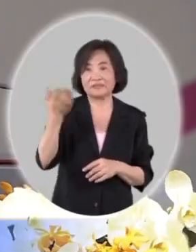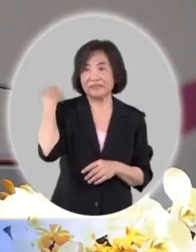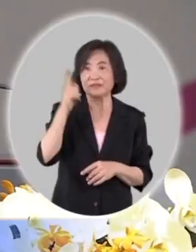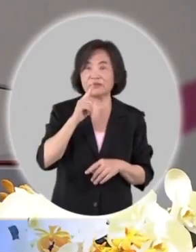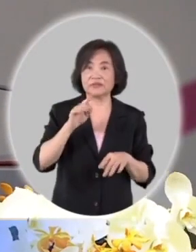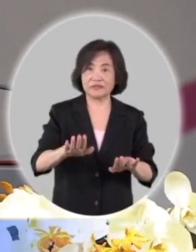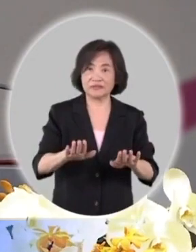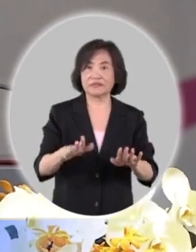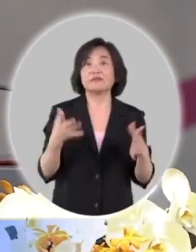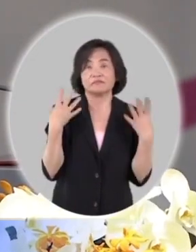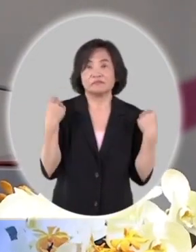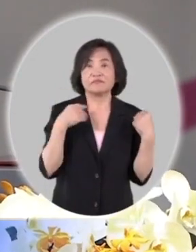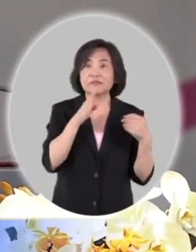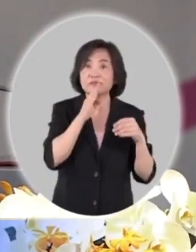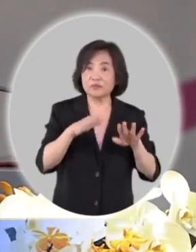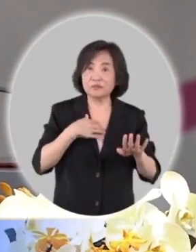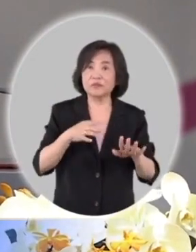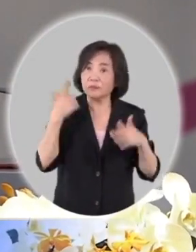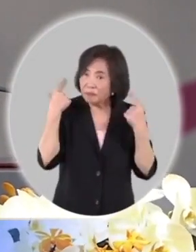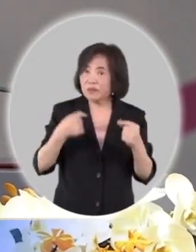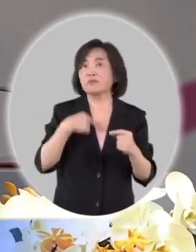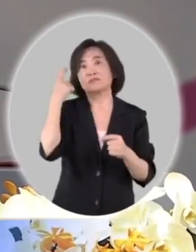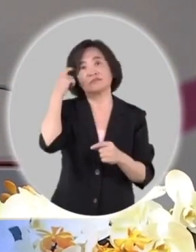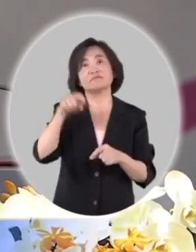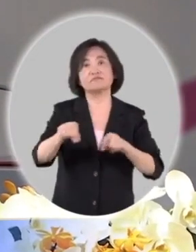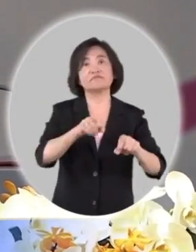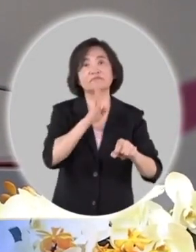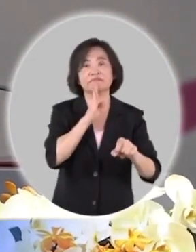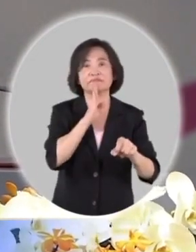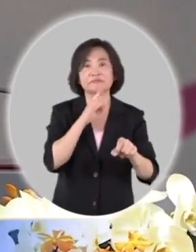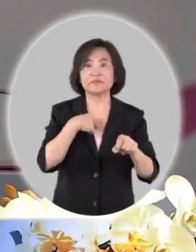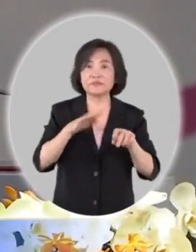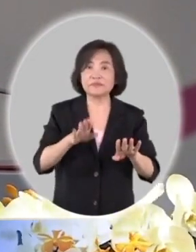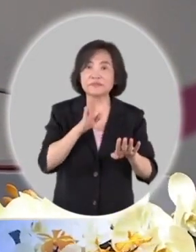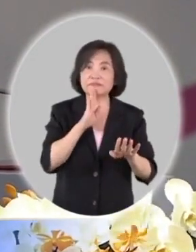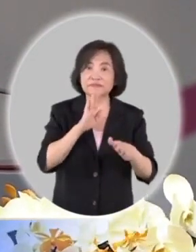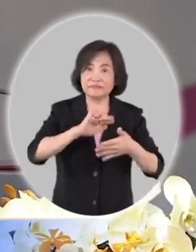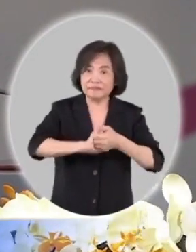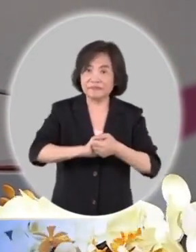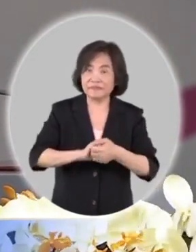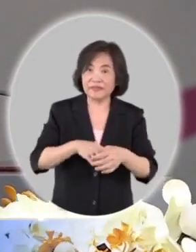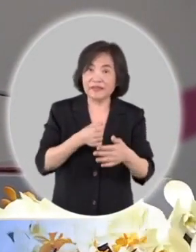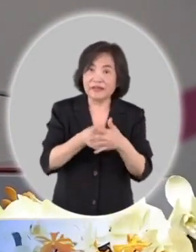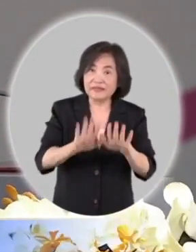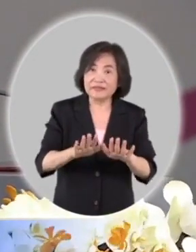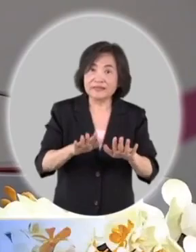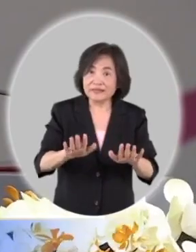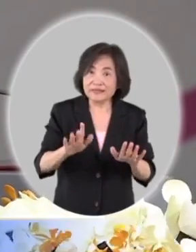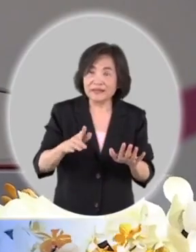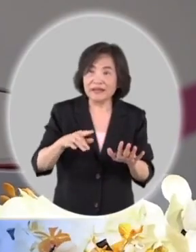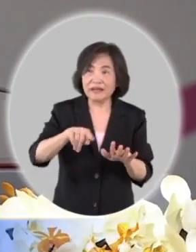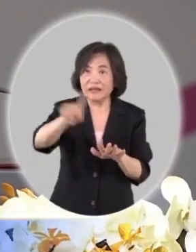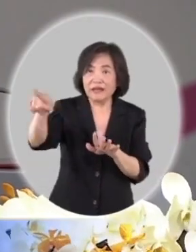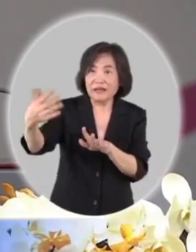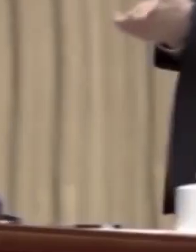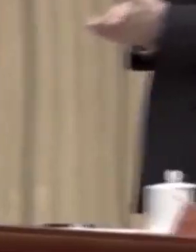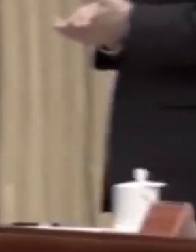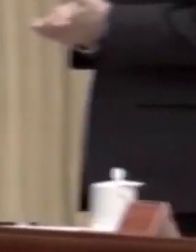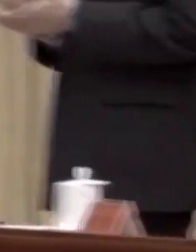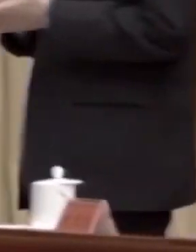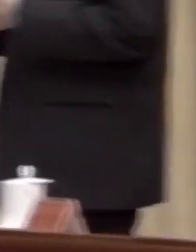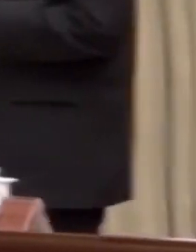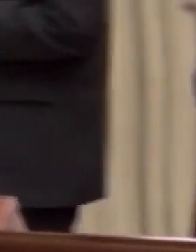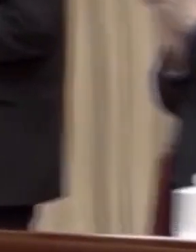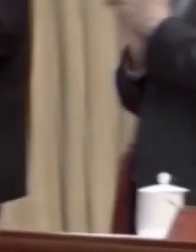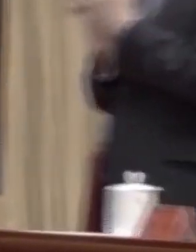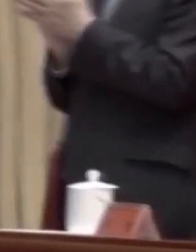维持现状就是我们的主张，我们也会全力阻止现状被片面改变。 中国